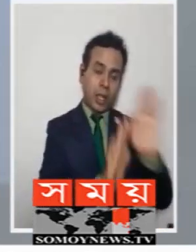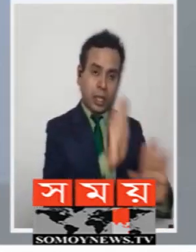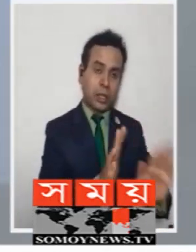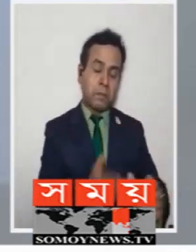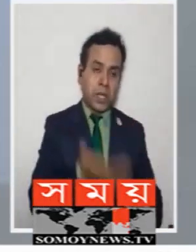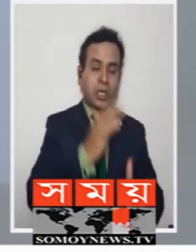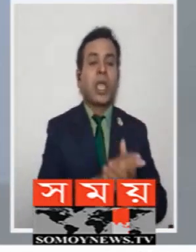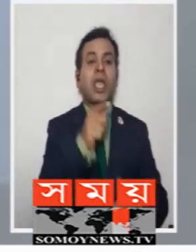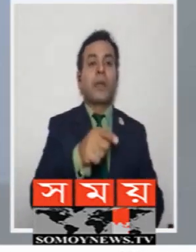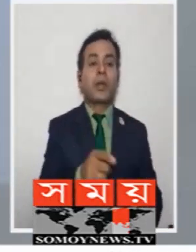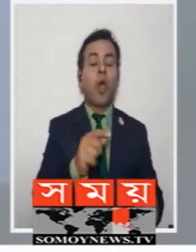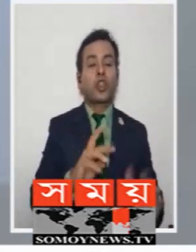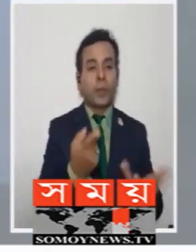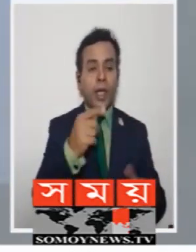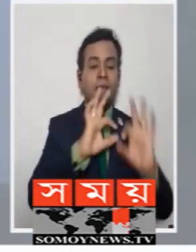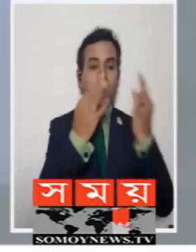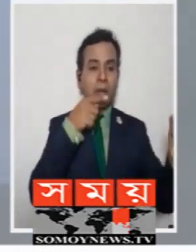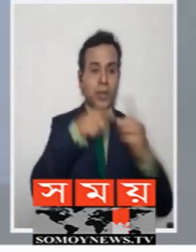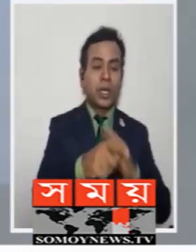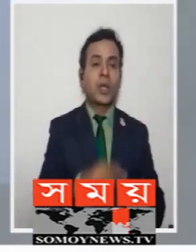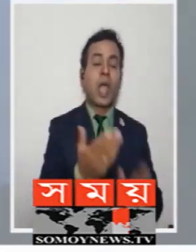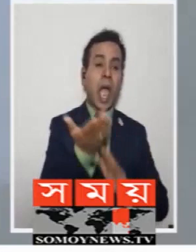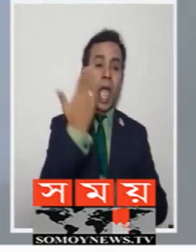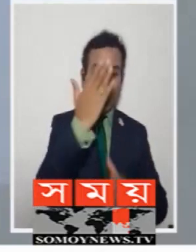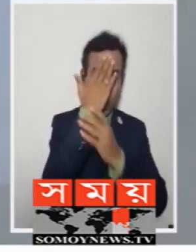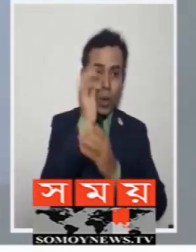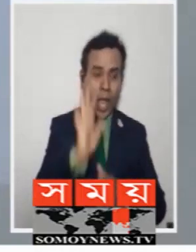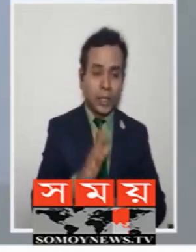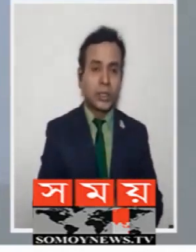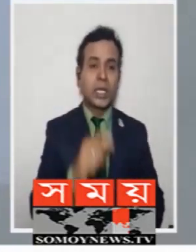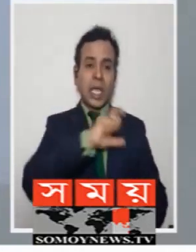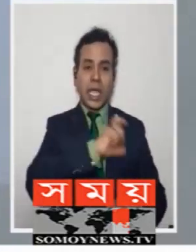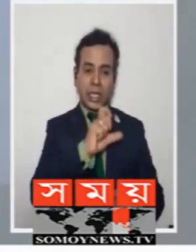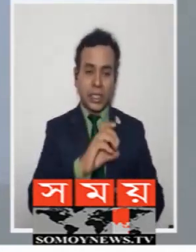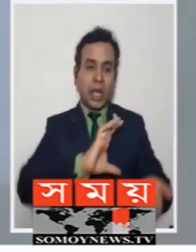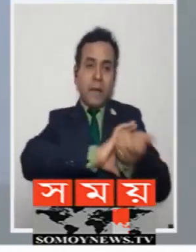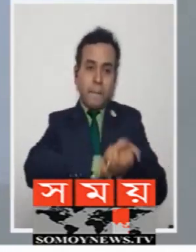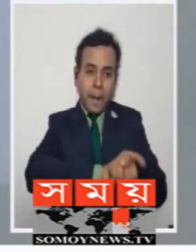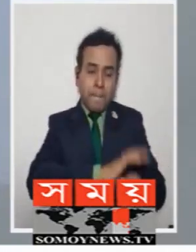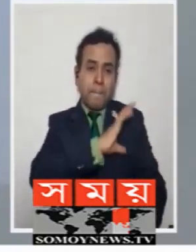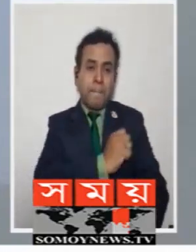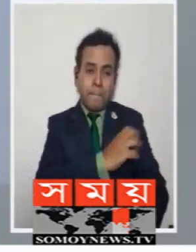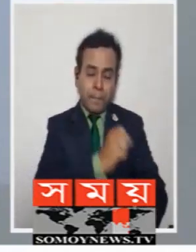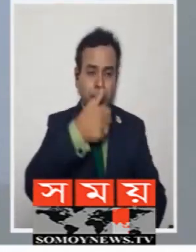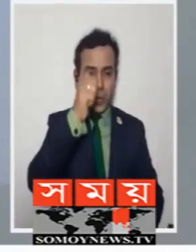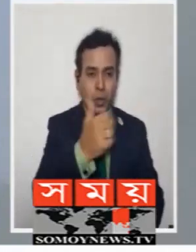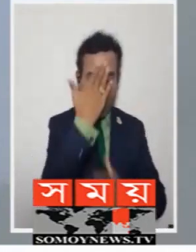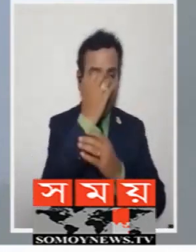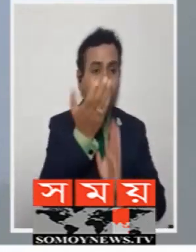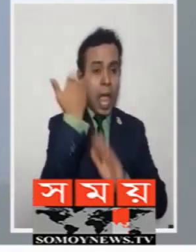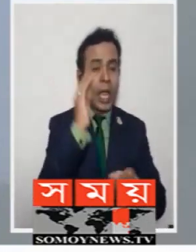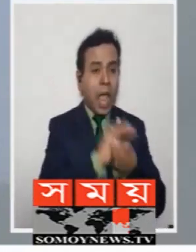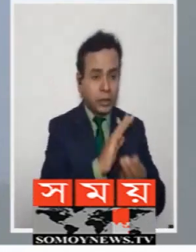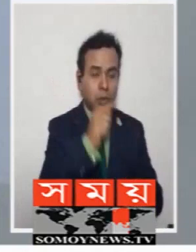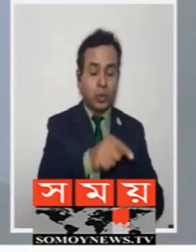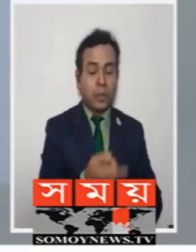এবং অন্যান্য যদি যারা ভুগে থাকেন তাদের দিকে আমাদের বিশেষভাবে নজর দিতে হবে, কারণ এই গ্রুপের মানুষগুলি